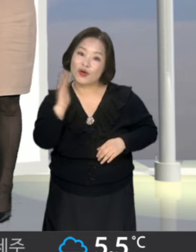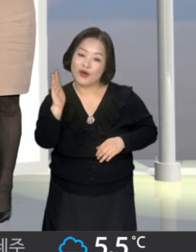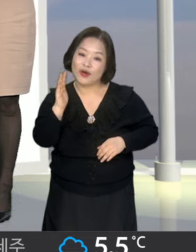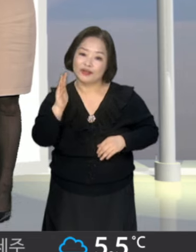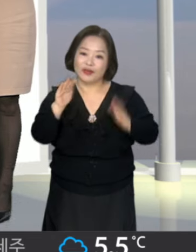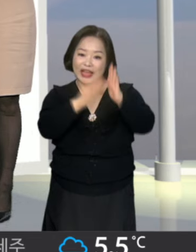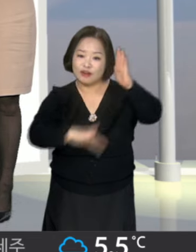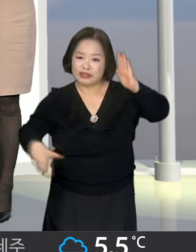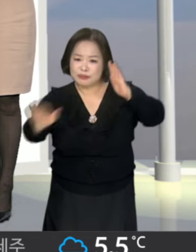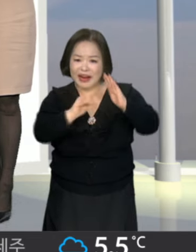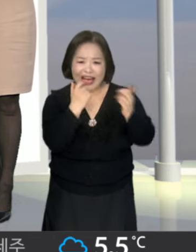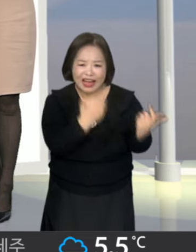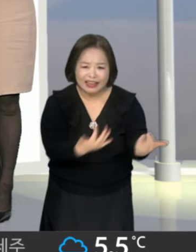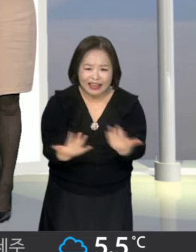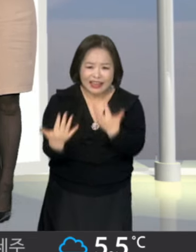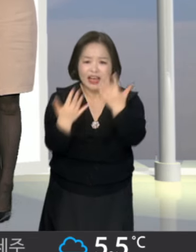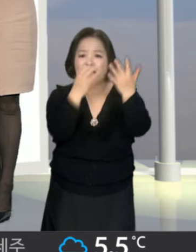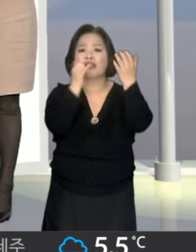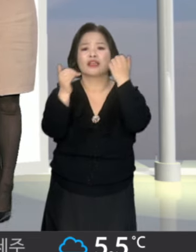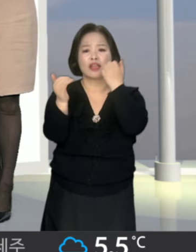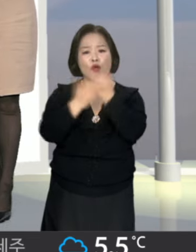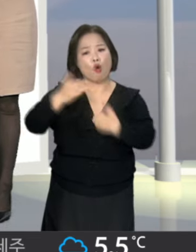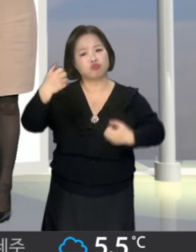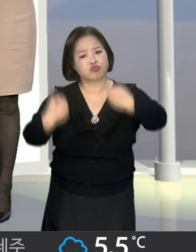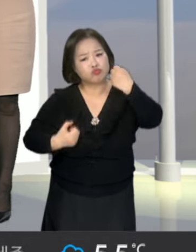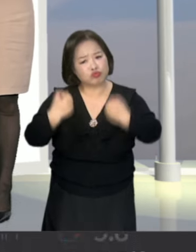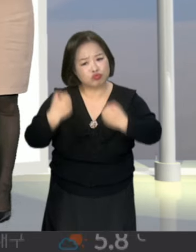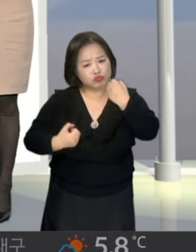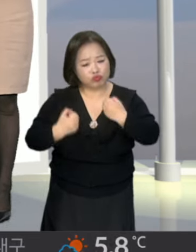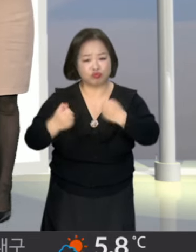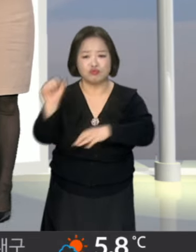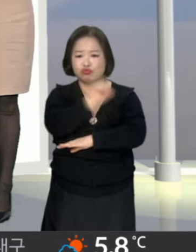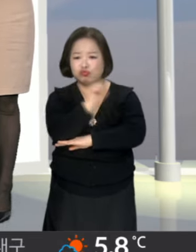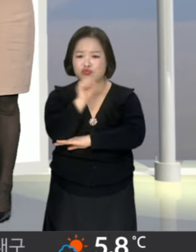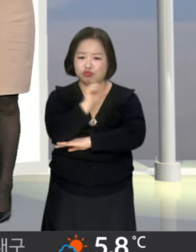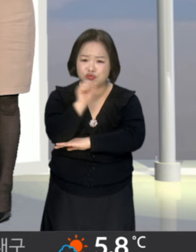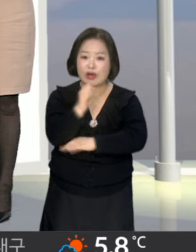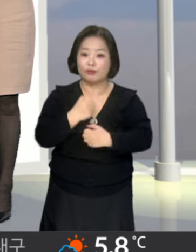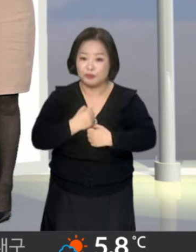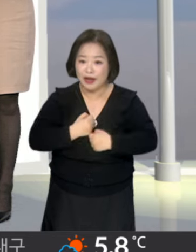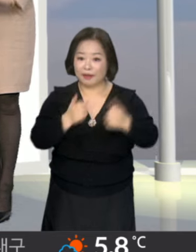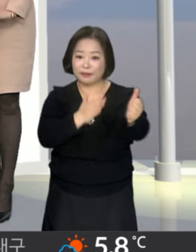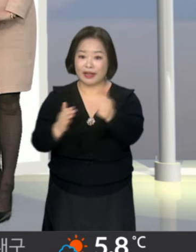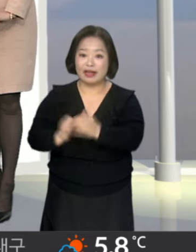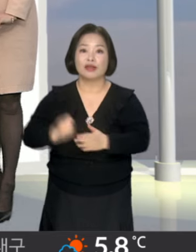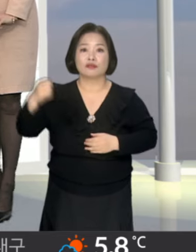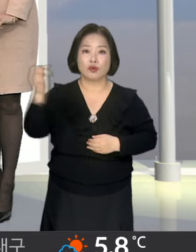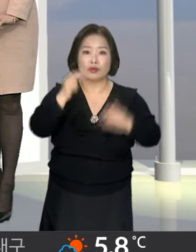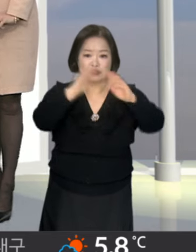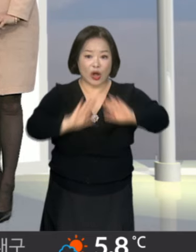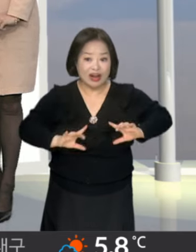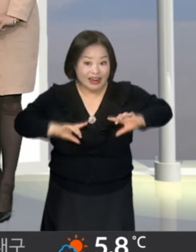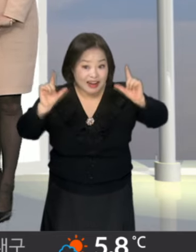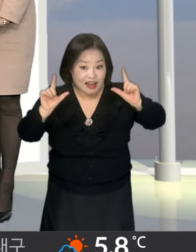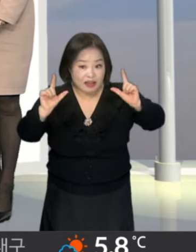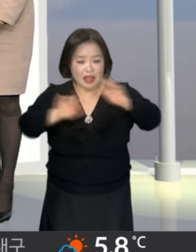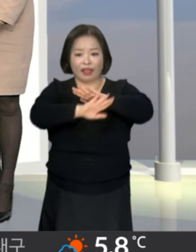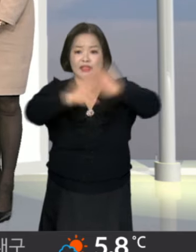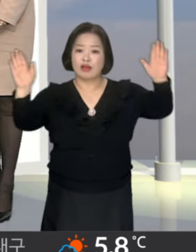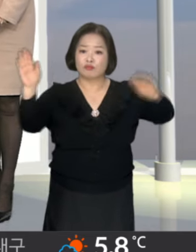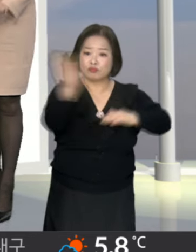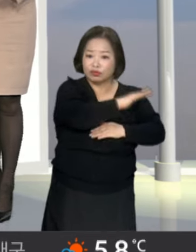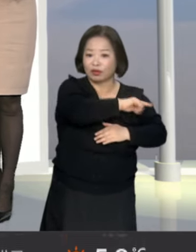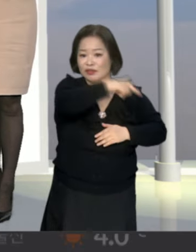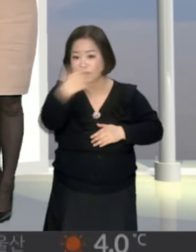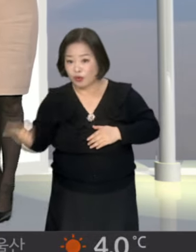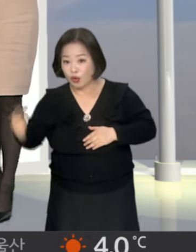짙은 안개가 예상돼서 귀성길에 운전대 잡는 분들은 교통안전에 유의하셔야겠고요. 설 당일날은 낮부터 저녁